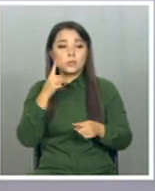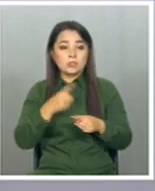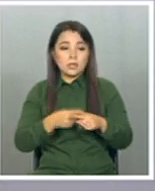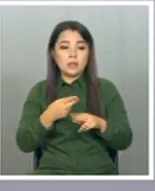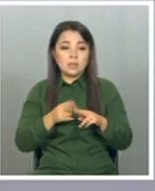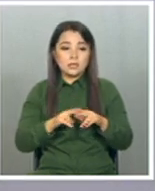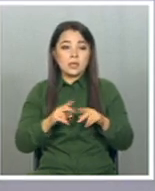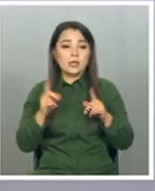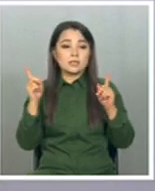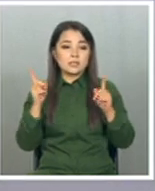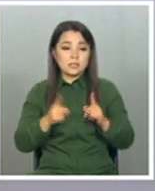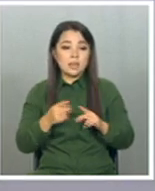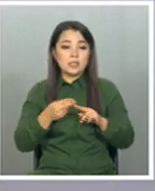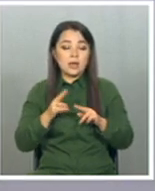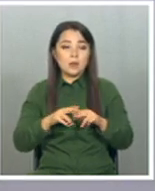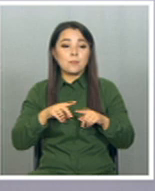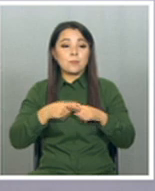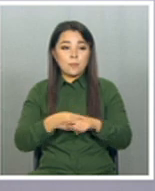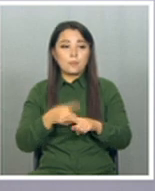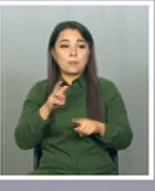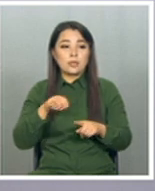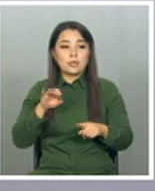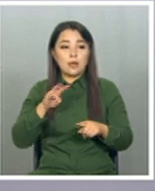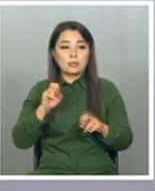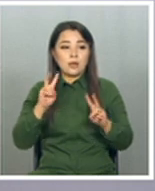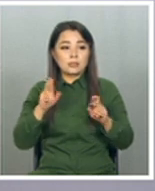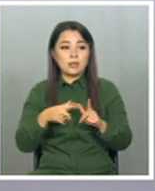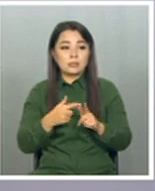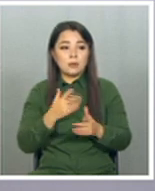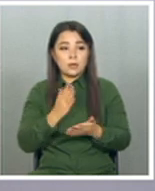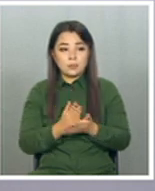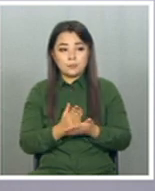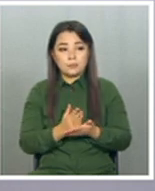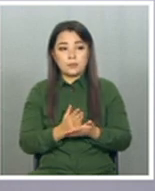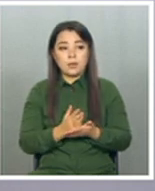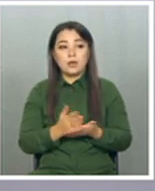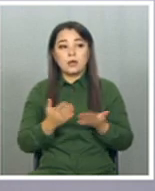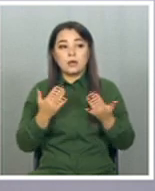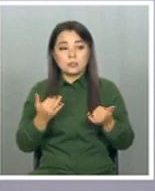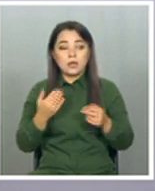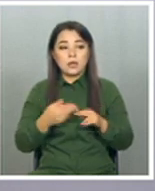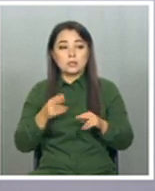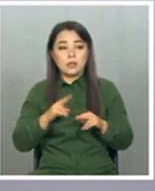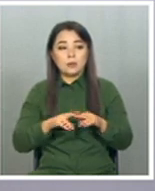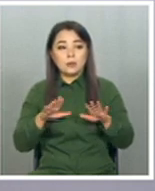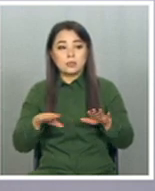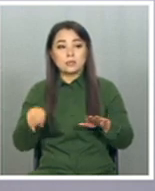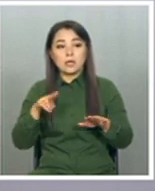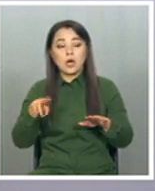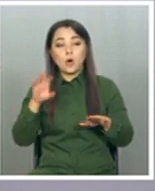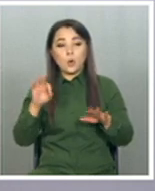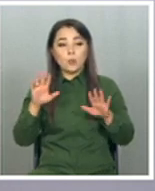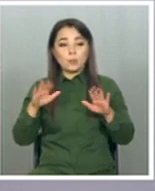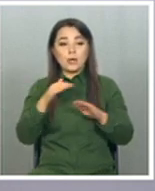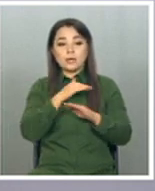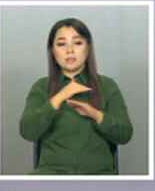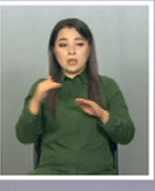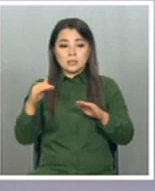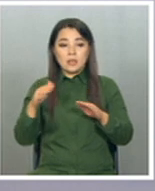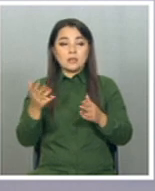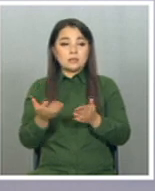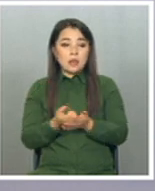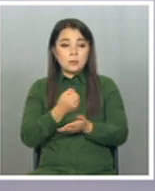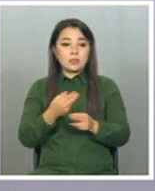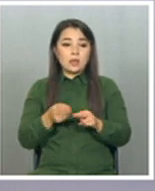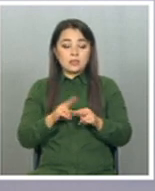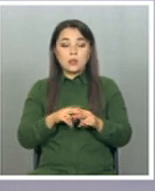кесінді бізде медиана деп аталатын еді. Ал ендеше келесі бізде ДО-ны табу қиын емес,